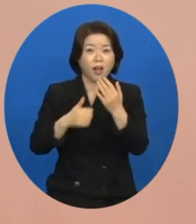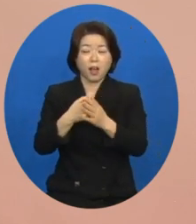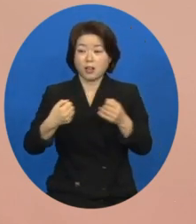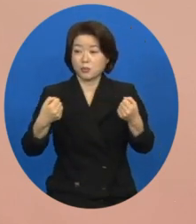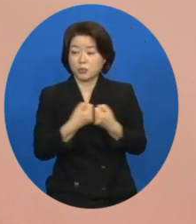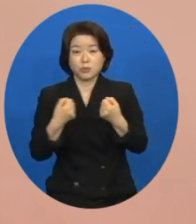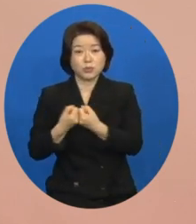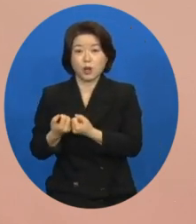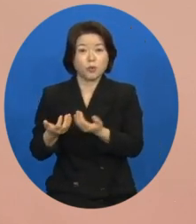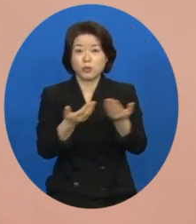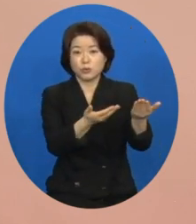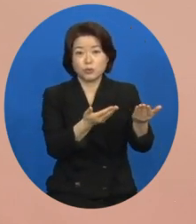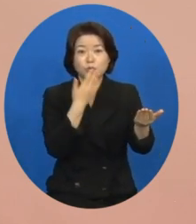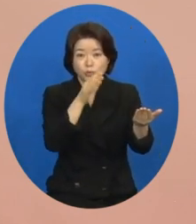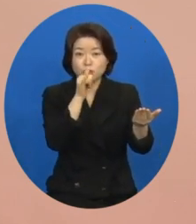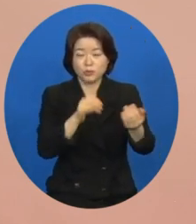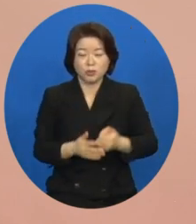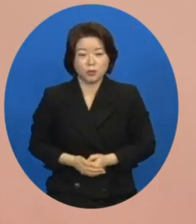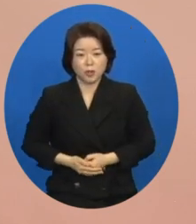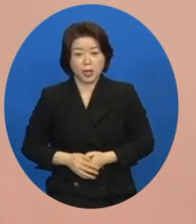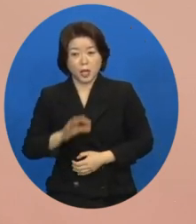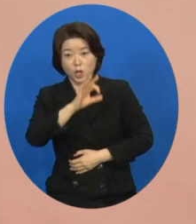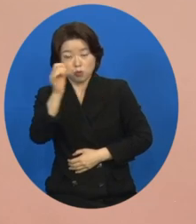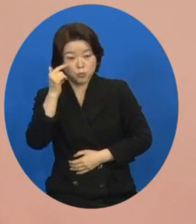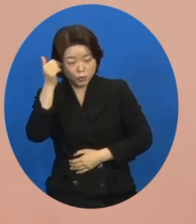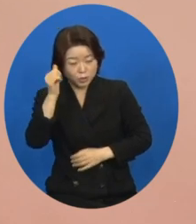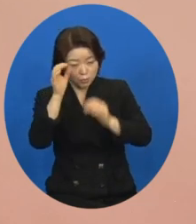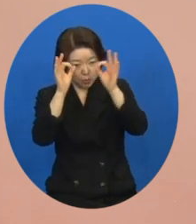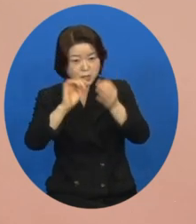해요. 유 목사님 보면,